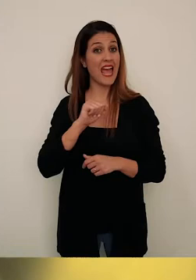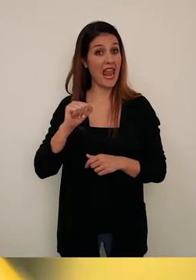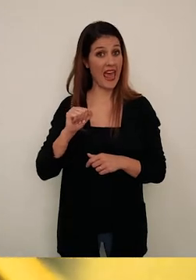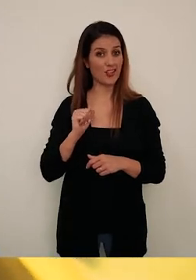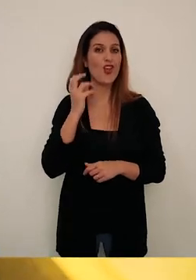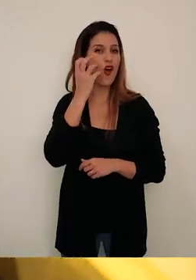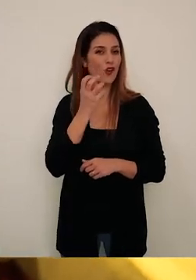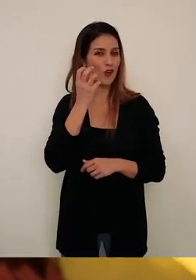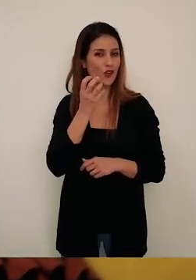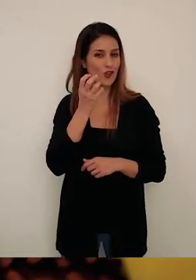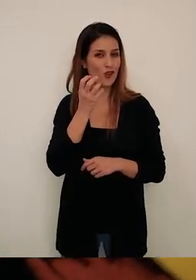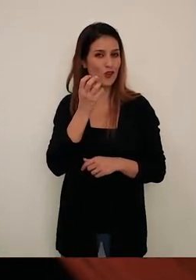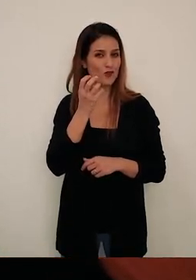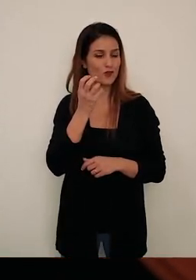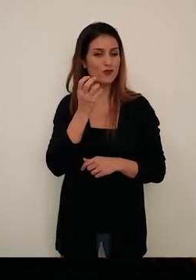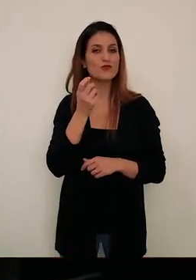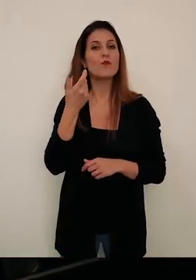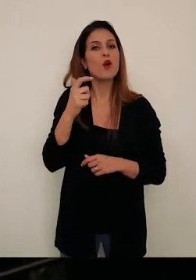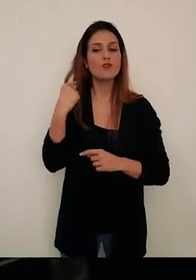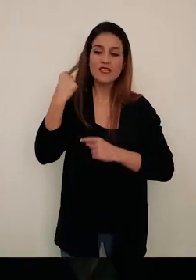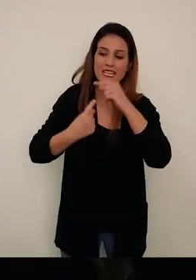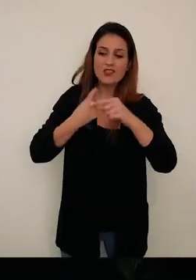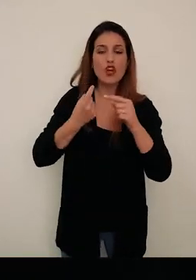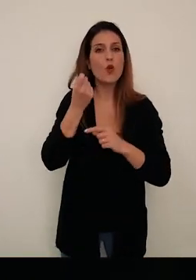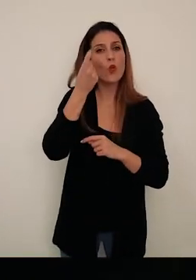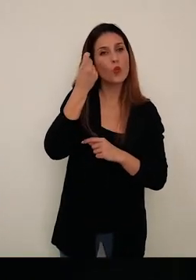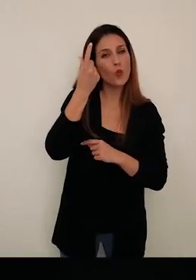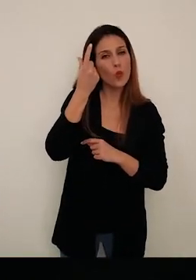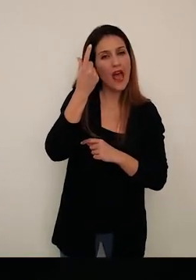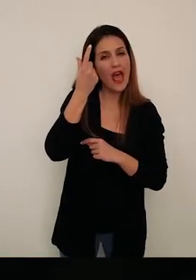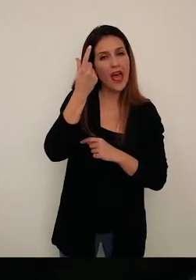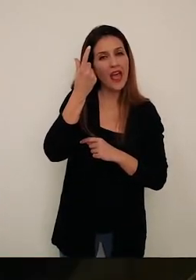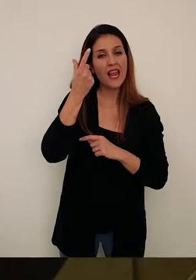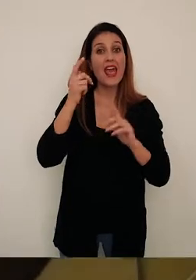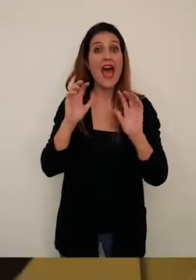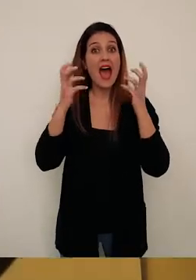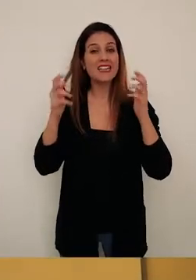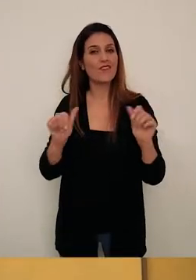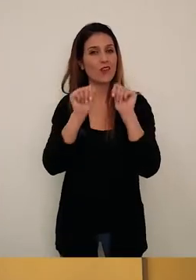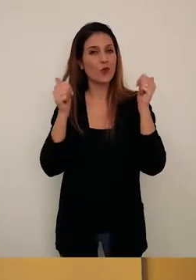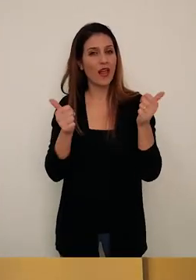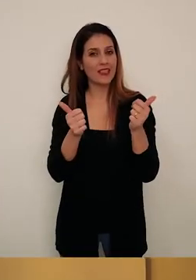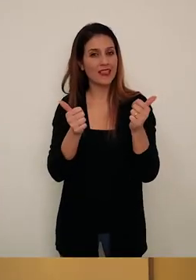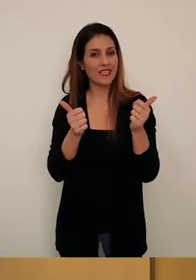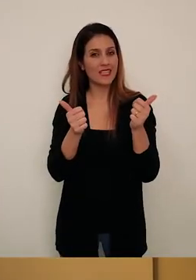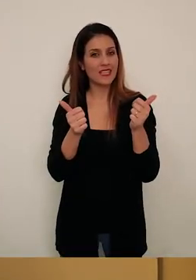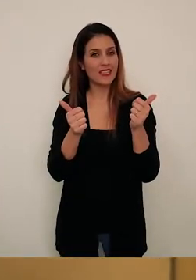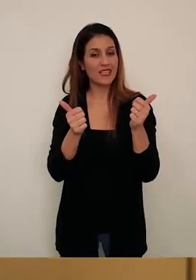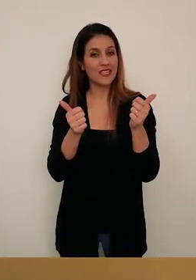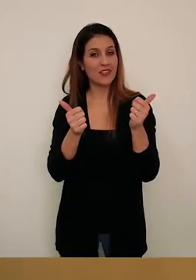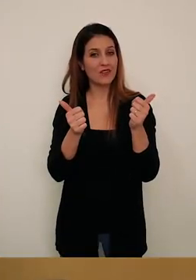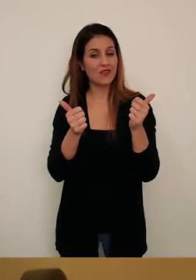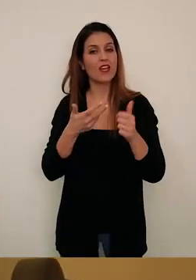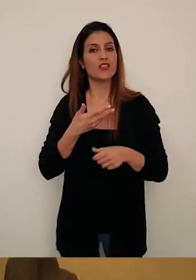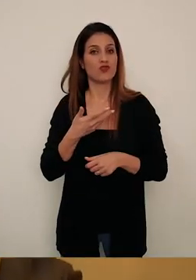Galatone vanta anche una profonda tradizione culturale nel campo delle arti figurative e delle immagini, con il bellissimo cinema della